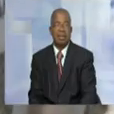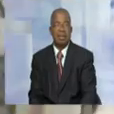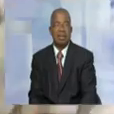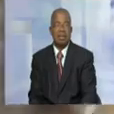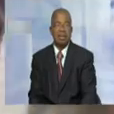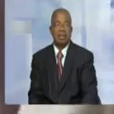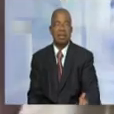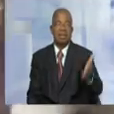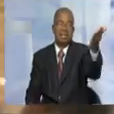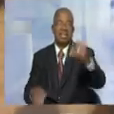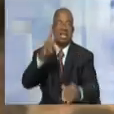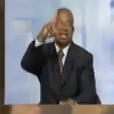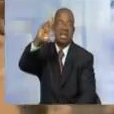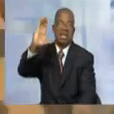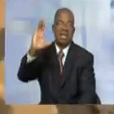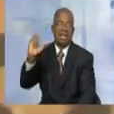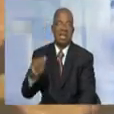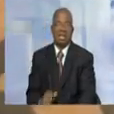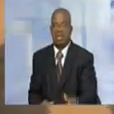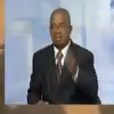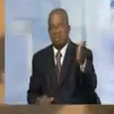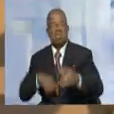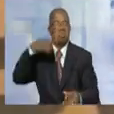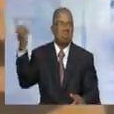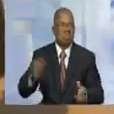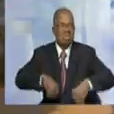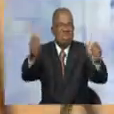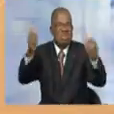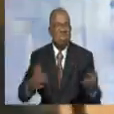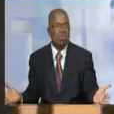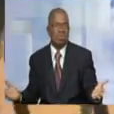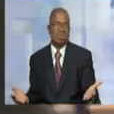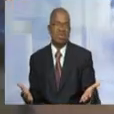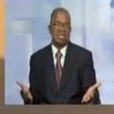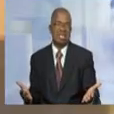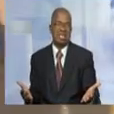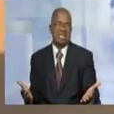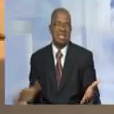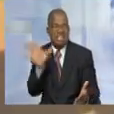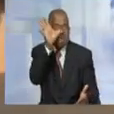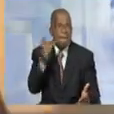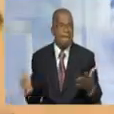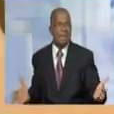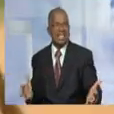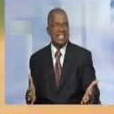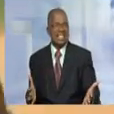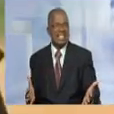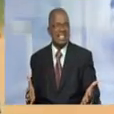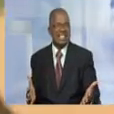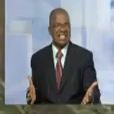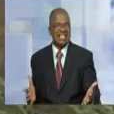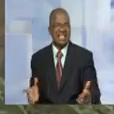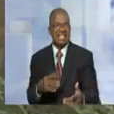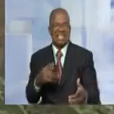Toujours vive en Centrafrique, où les anti-Balaka continuent à semer le désordre. Ces milices d'autodéfense à dominante chrétienne se disent prêtes